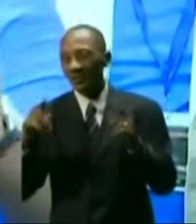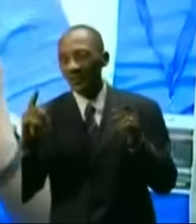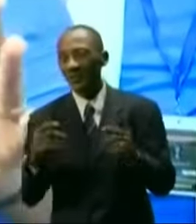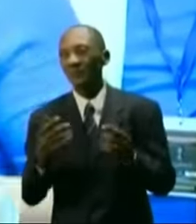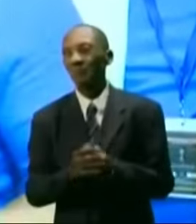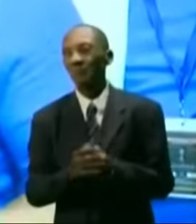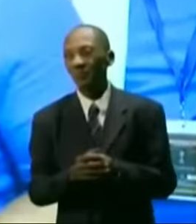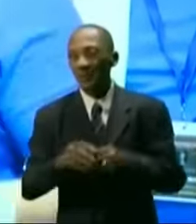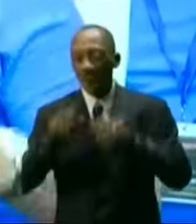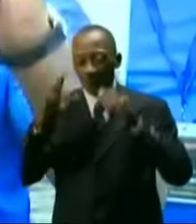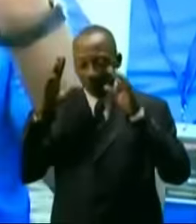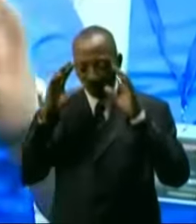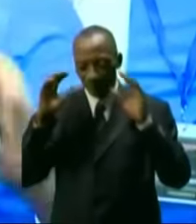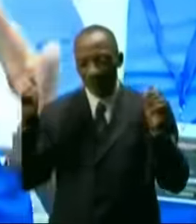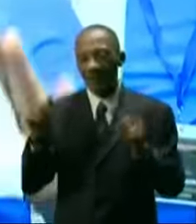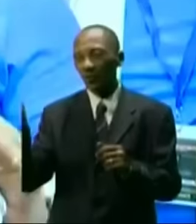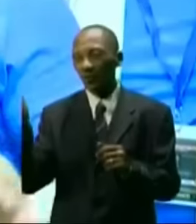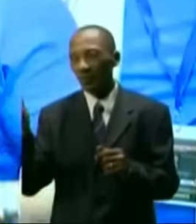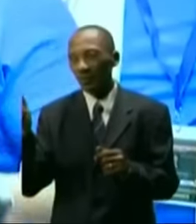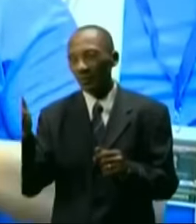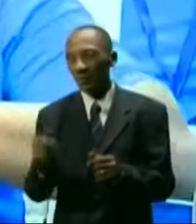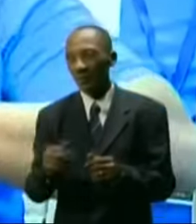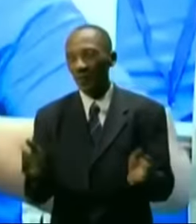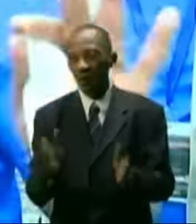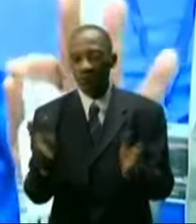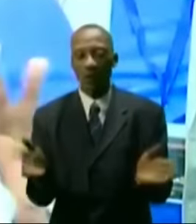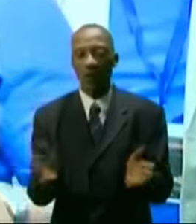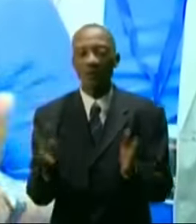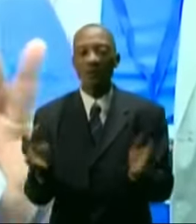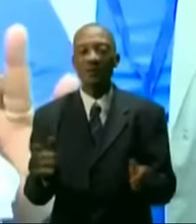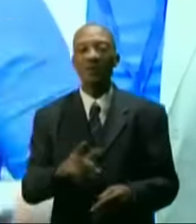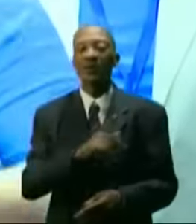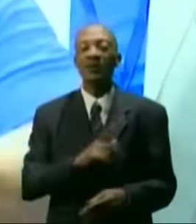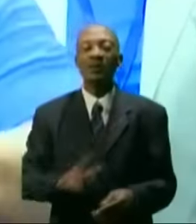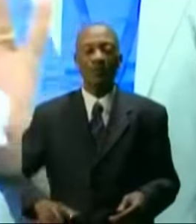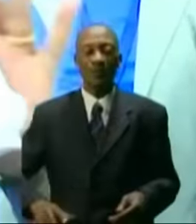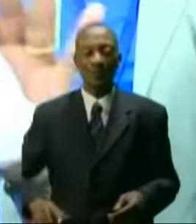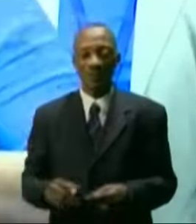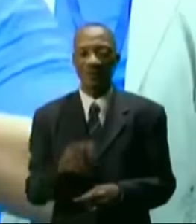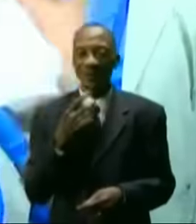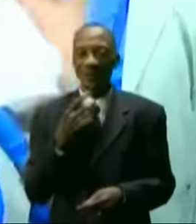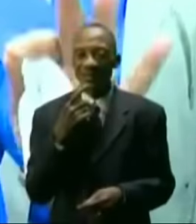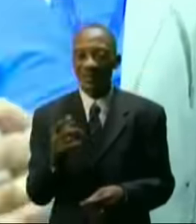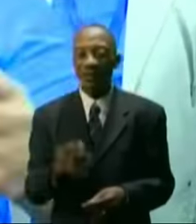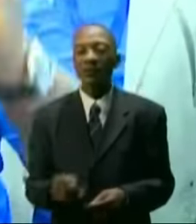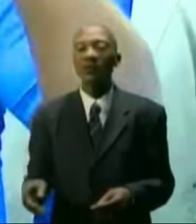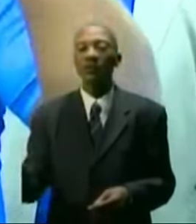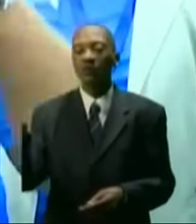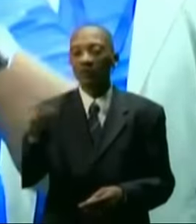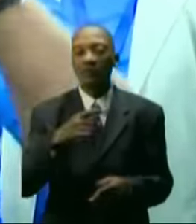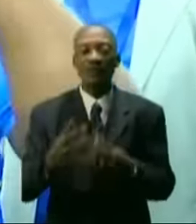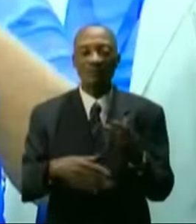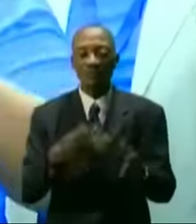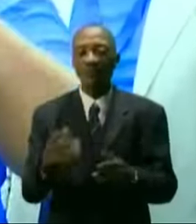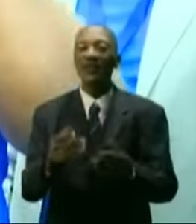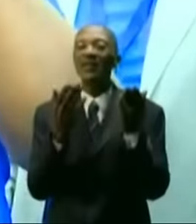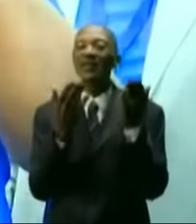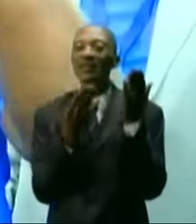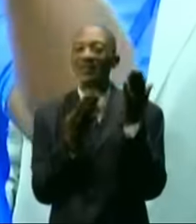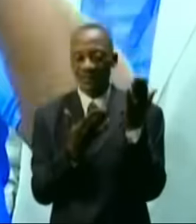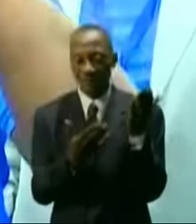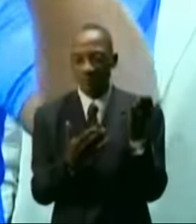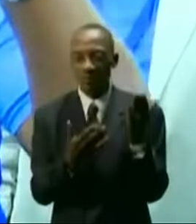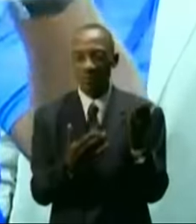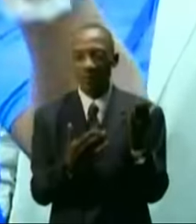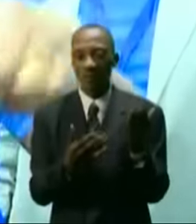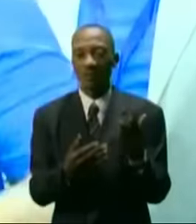pas d'excuses. On met toutes les conditions de telle sorte que vous n'ayez vraiment aucun souci que celui de